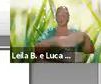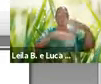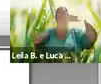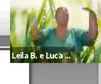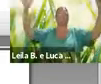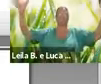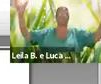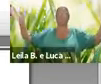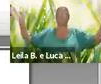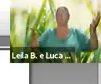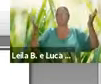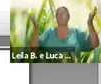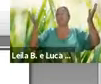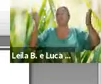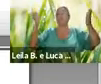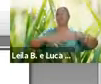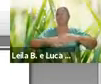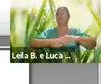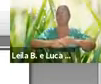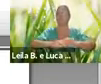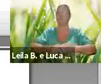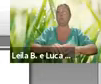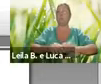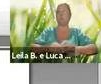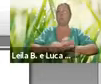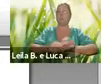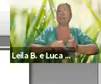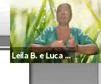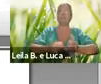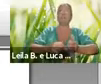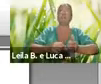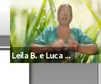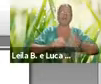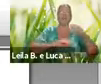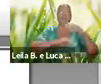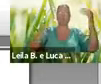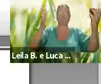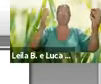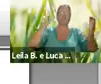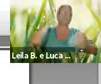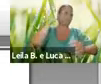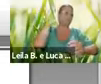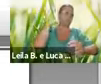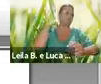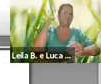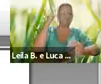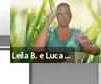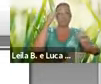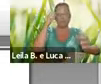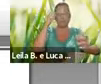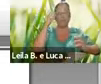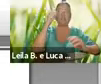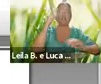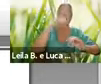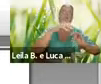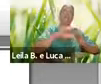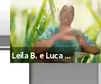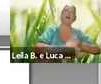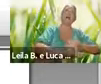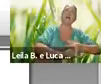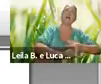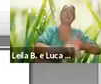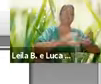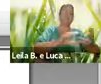stavano, oddio, in questo ambiente virtuale che stiamo noi anche. No? Era di tutti gli spiriti che venivano lì